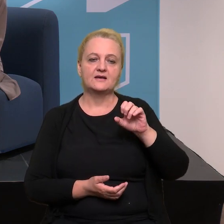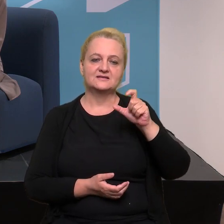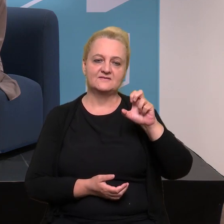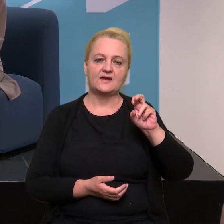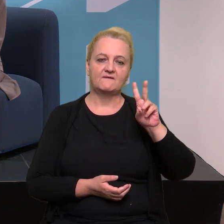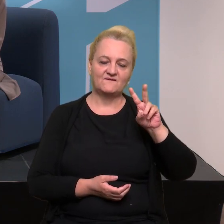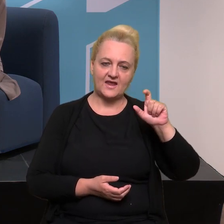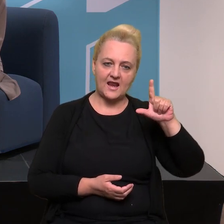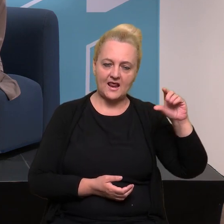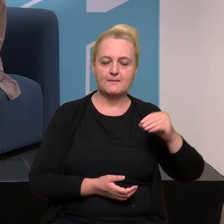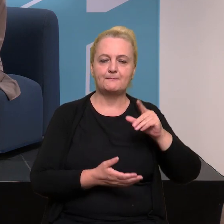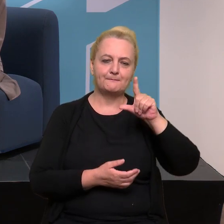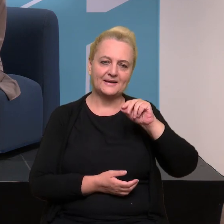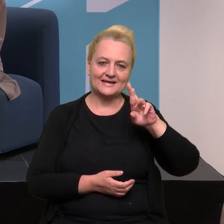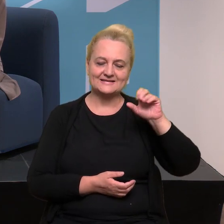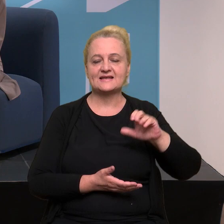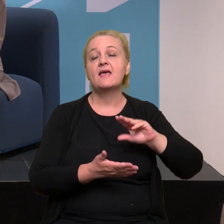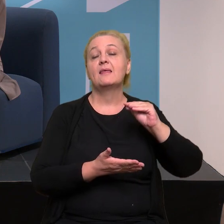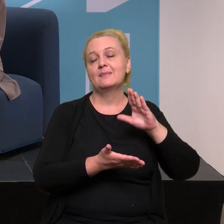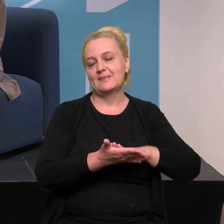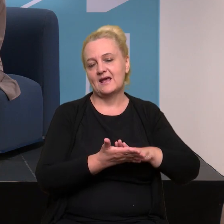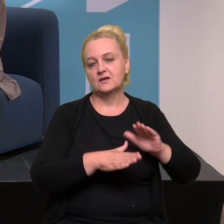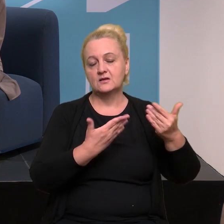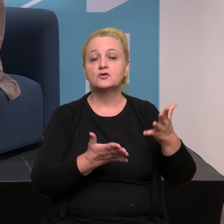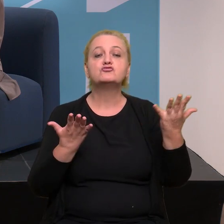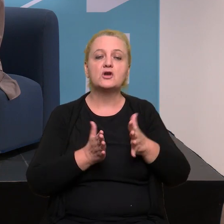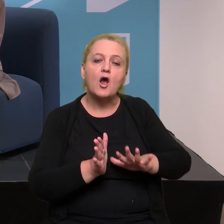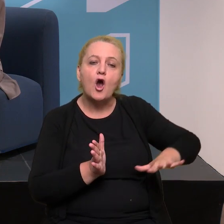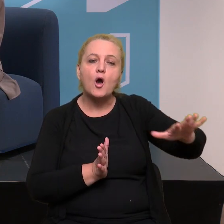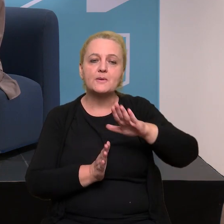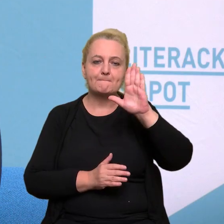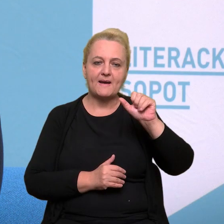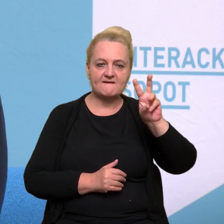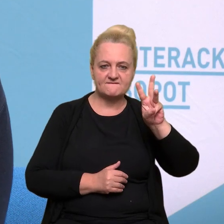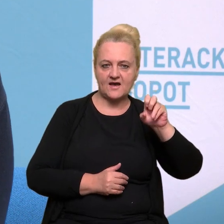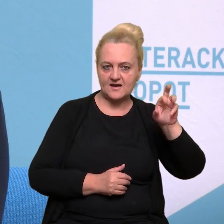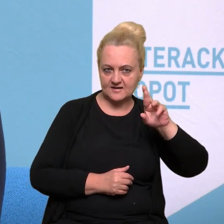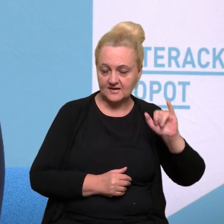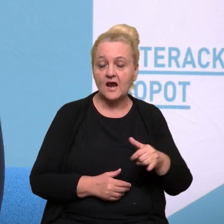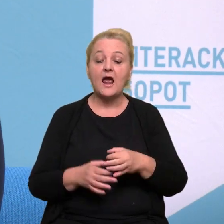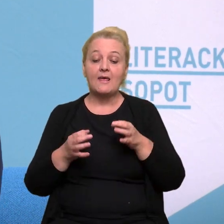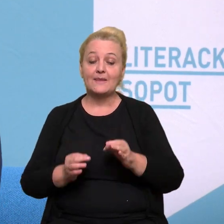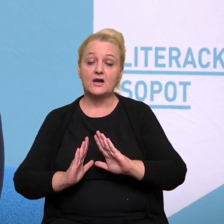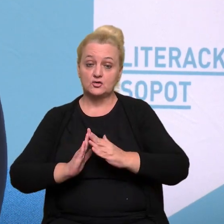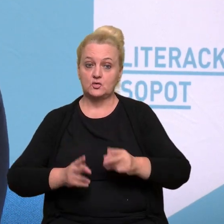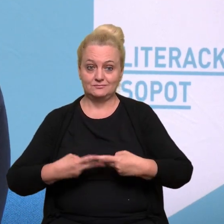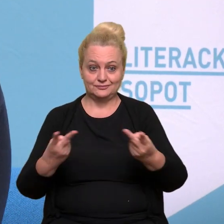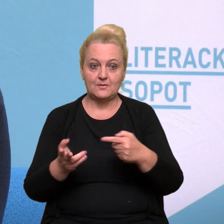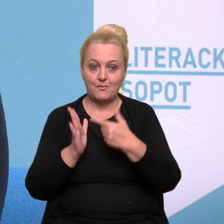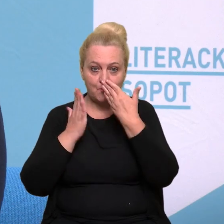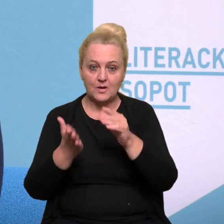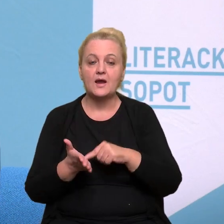Wortspiele Preis, to jest taka nagroda książkowa przyznawana w Bawarii. A książkę, którą dzisiaj tutaj Państwu